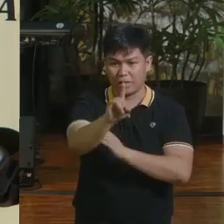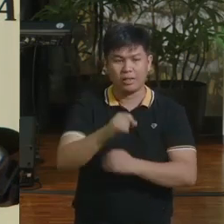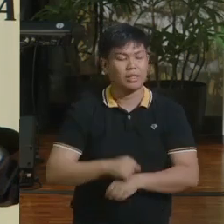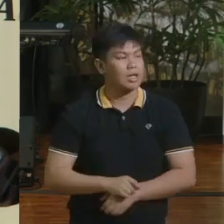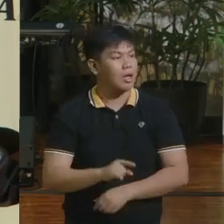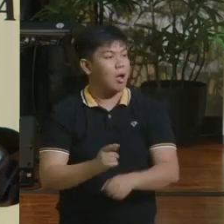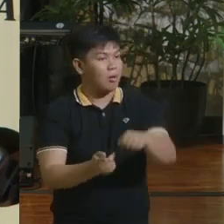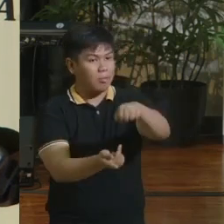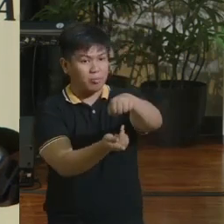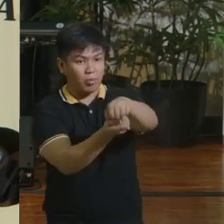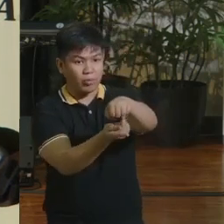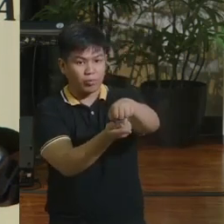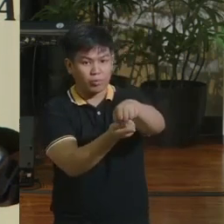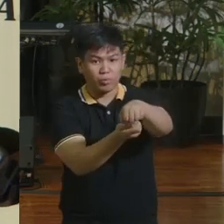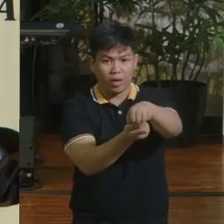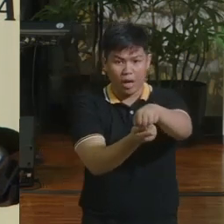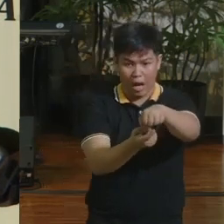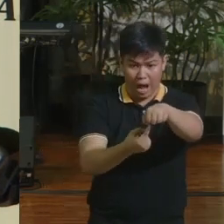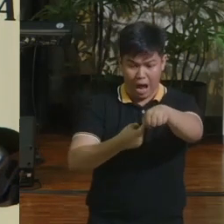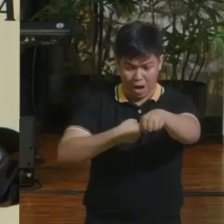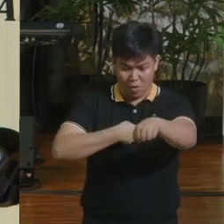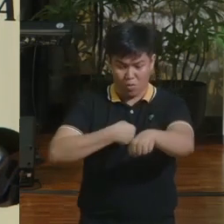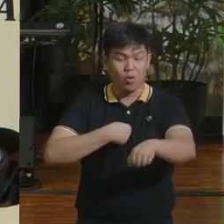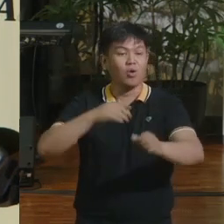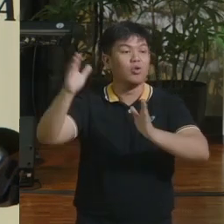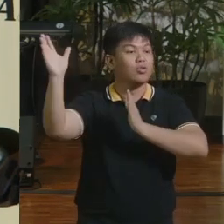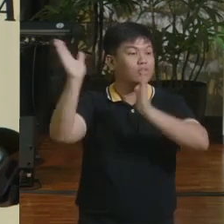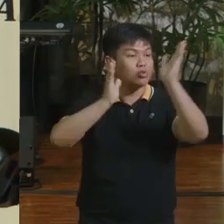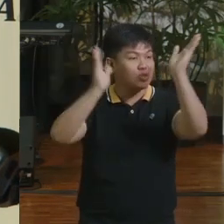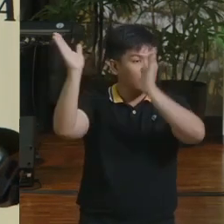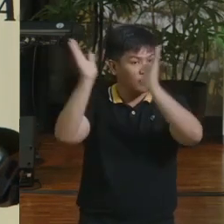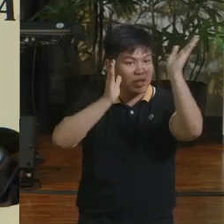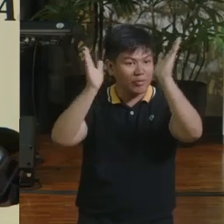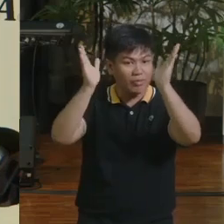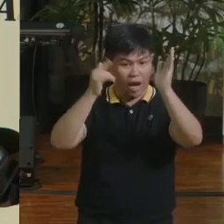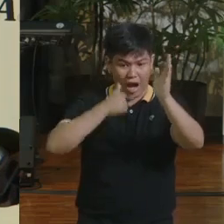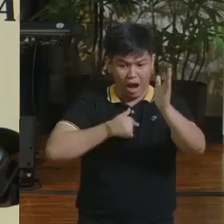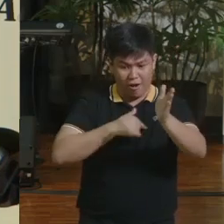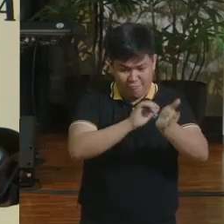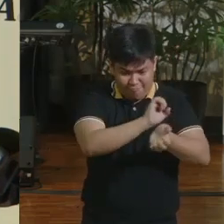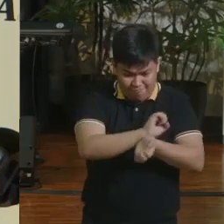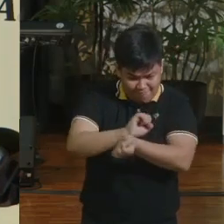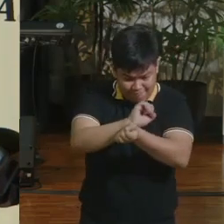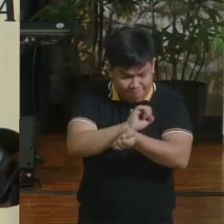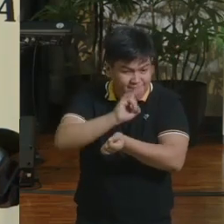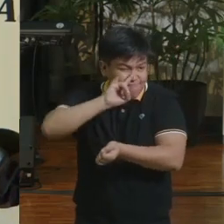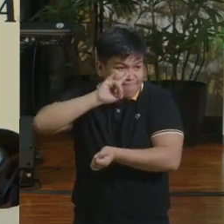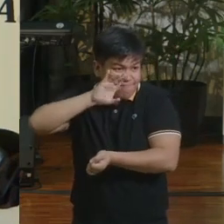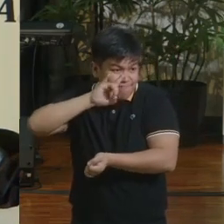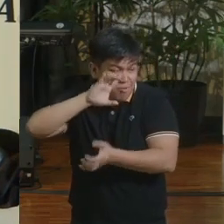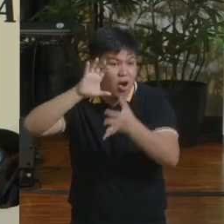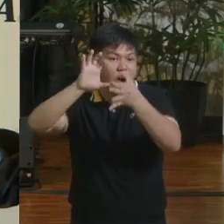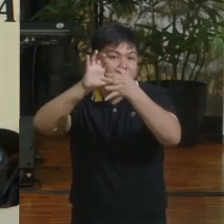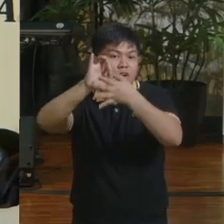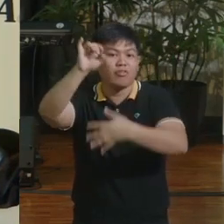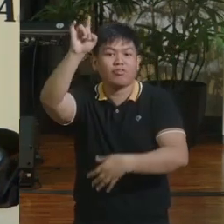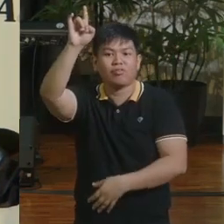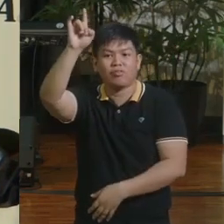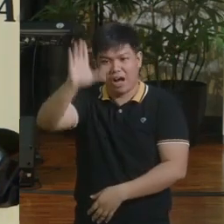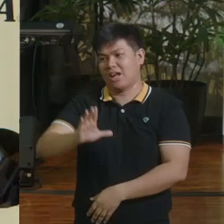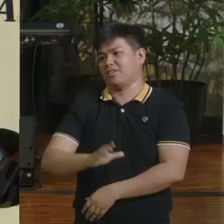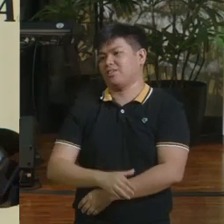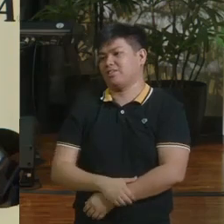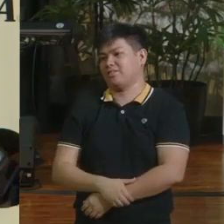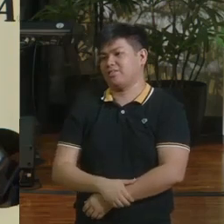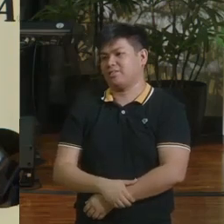Paul, a servant, actually a slave. Yung po ang translation nun. A